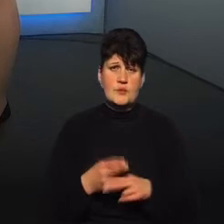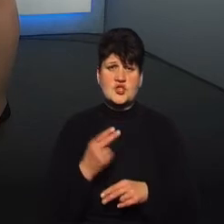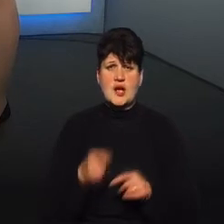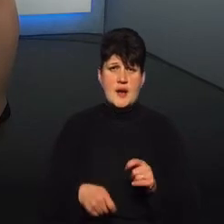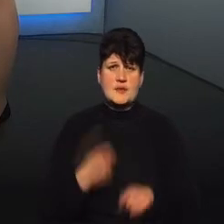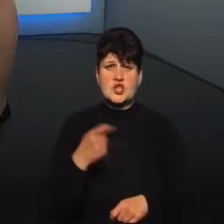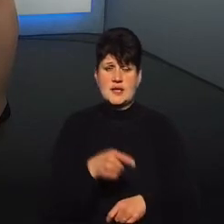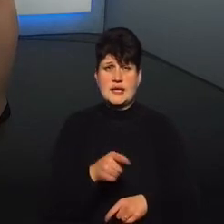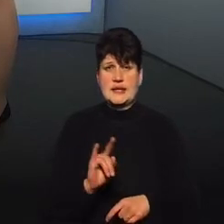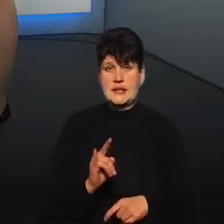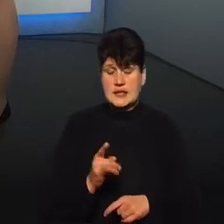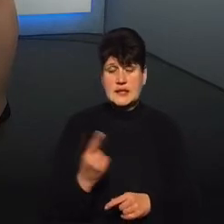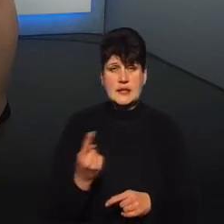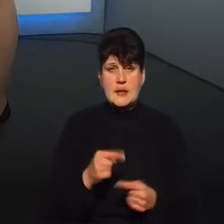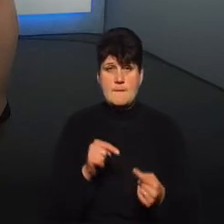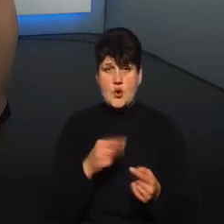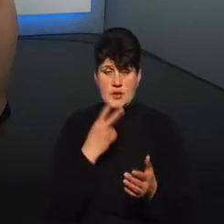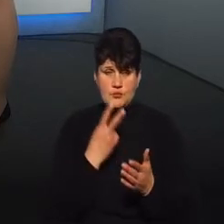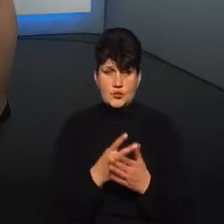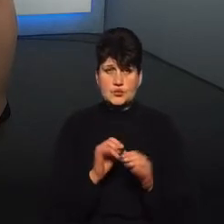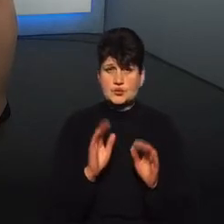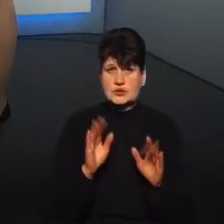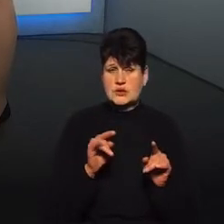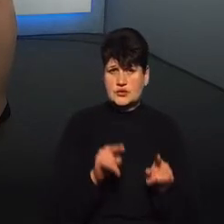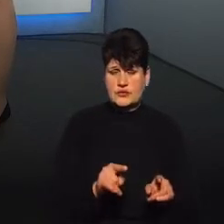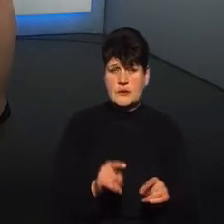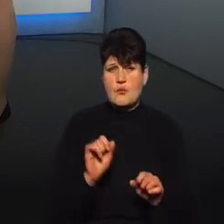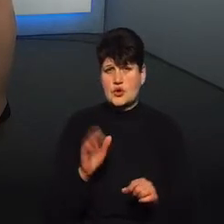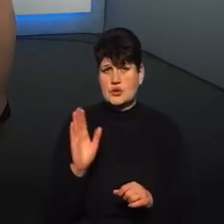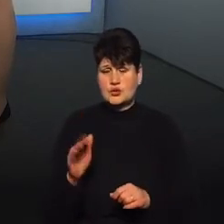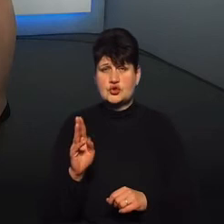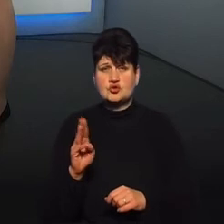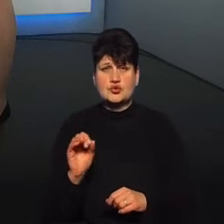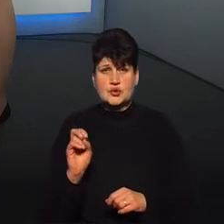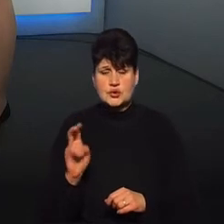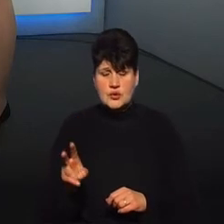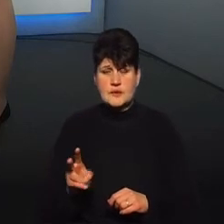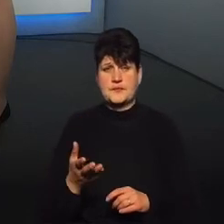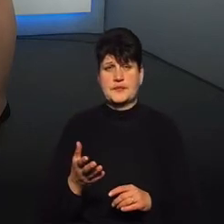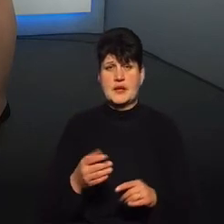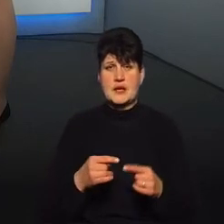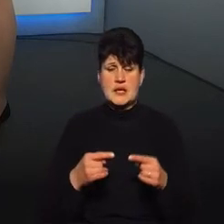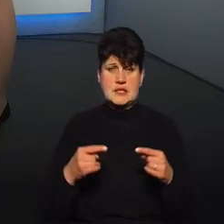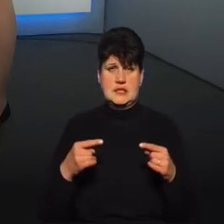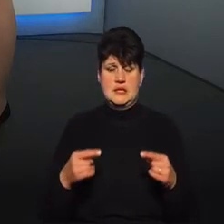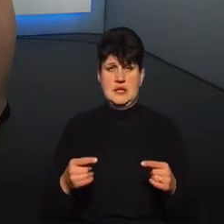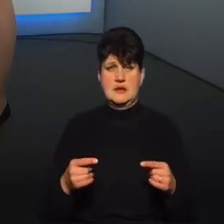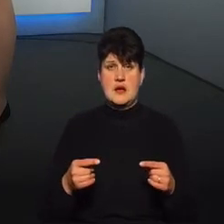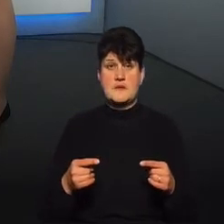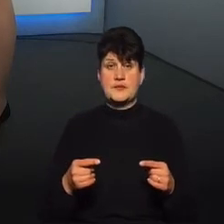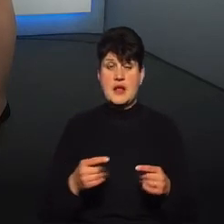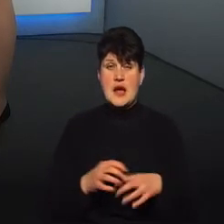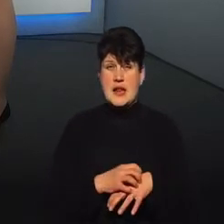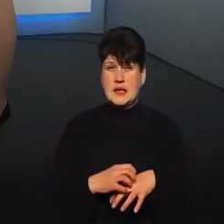протипоказом до вакцинації є те, що може бути анафілактичний шок внаслідок алергії на якийсь компонент вакцини. А коли вакцинується мама, яка